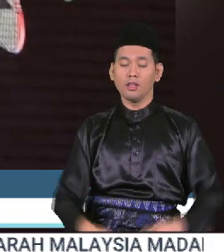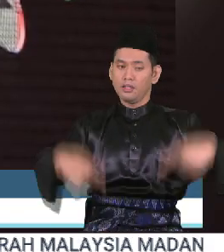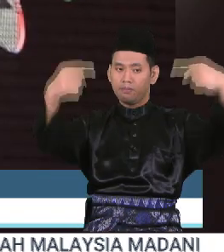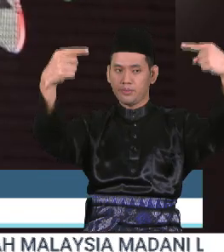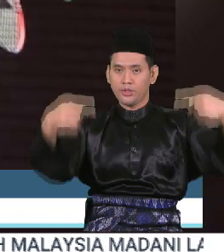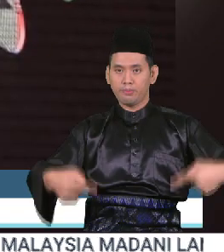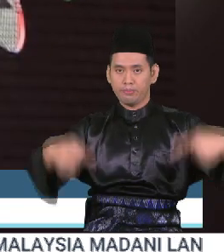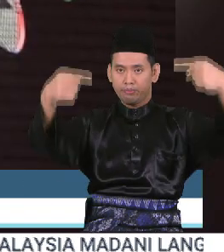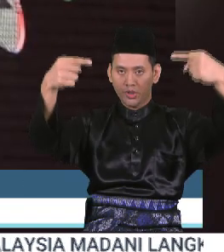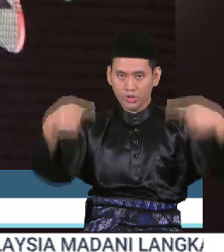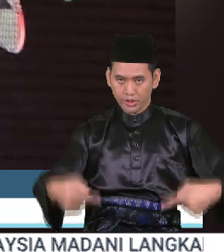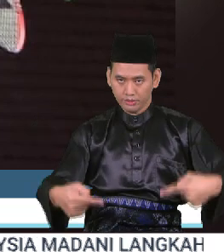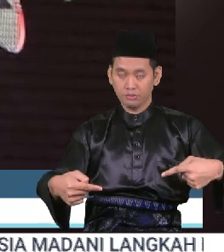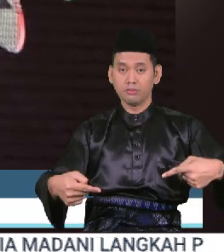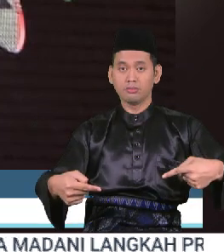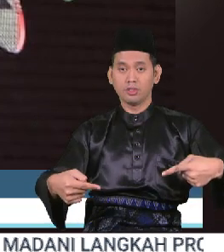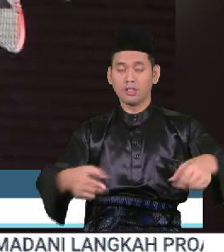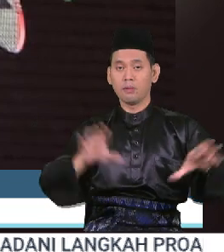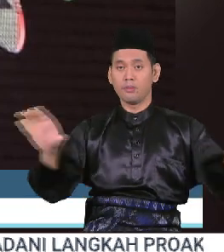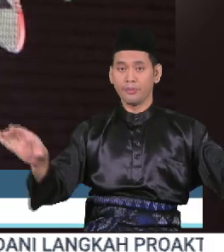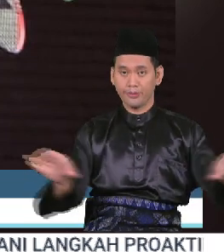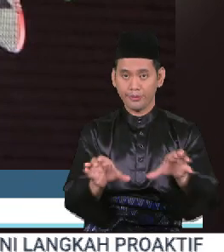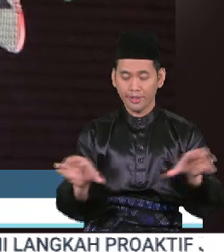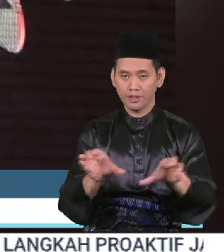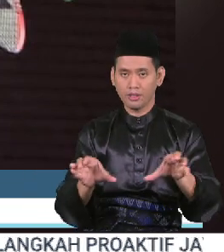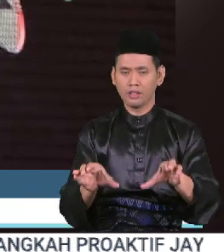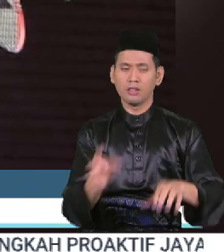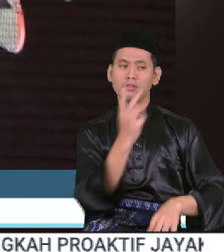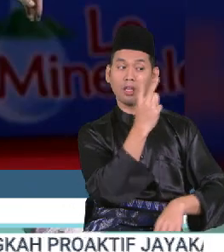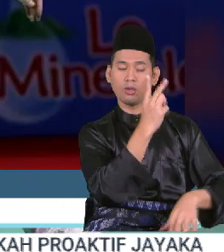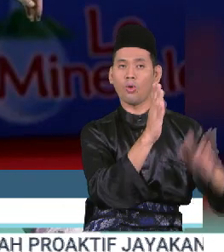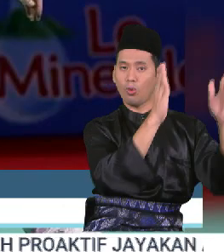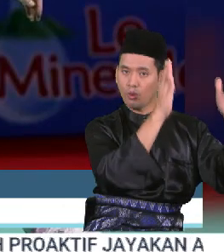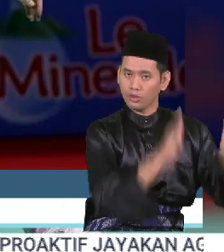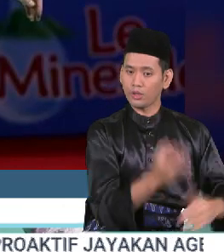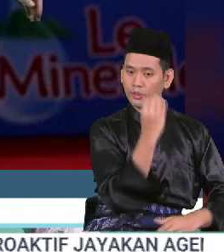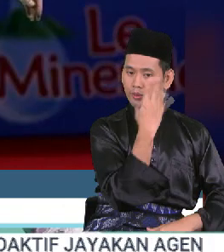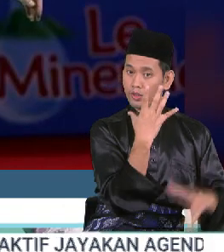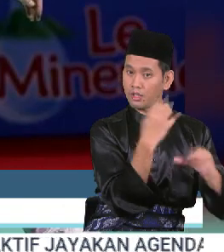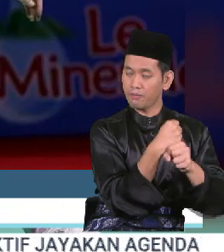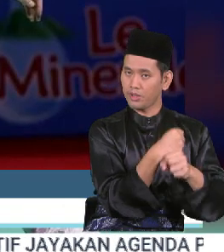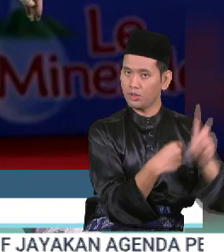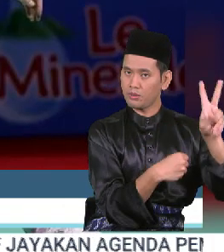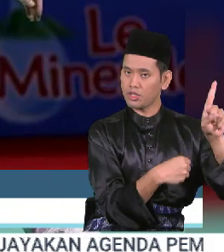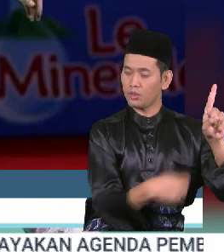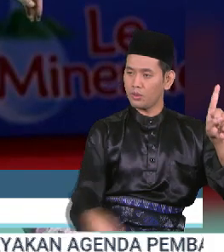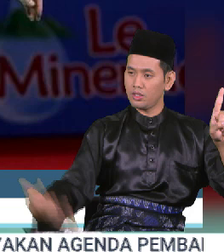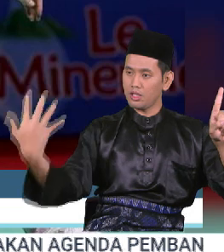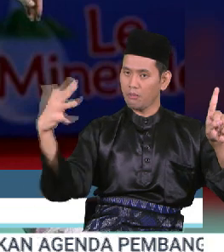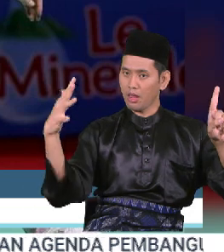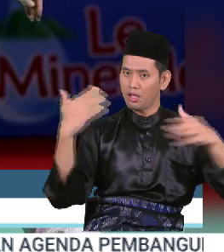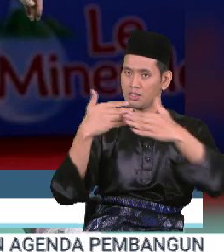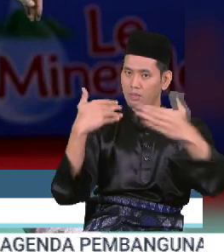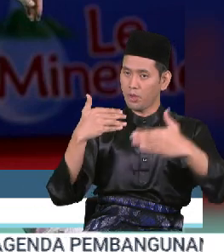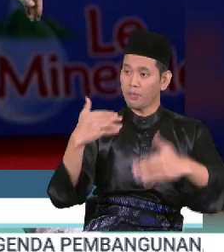Perlawanan yang diheret sehingga ke rubber set itu menyaksikan Ng Ka Long mendominasi set pertama 21-15 sebelum